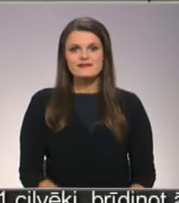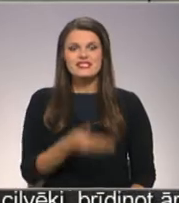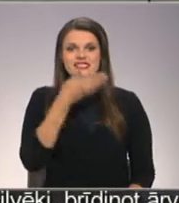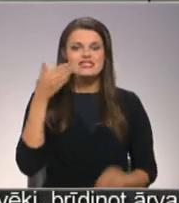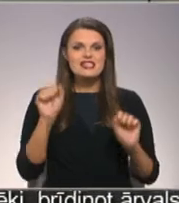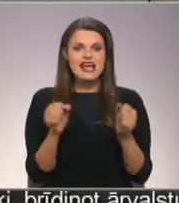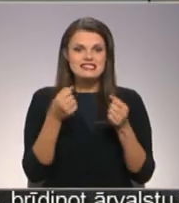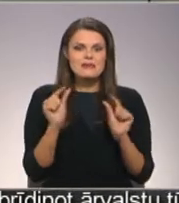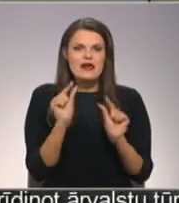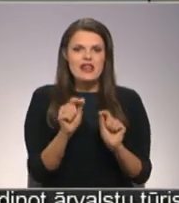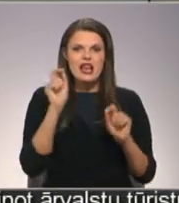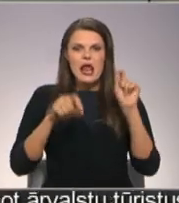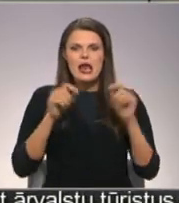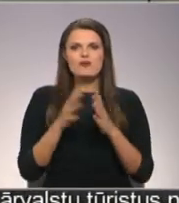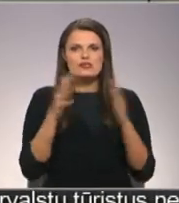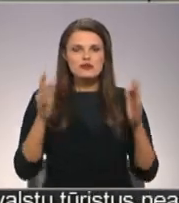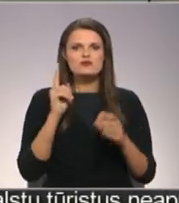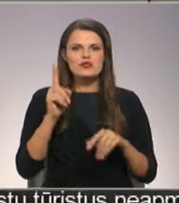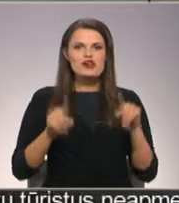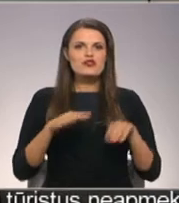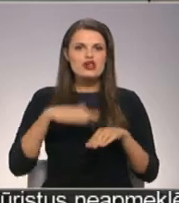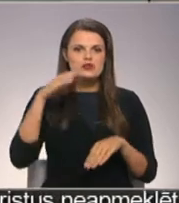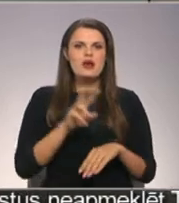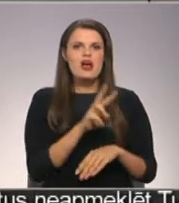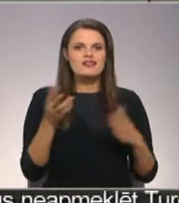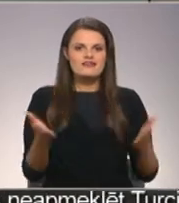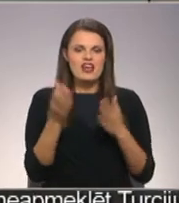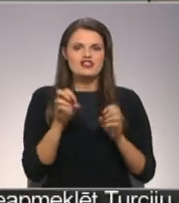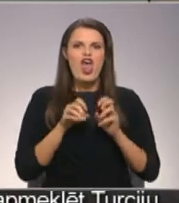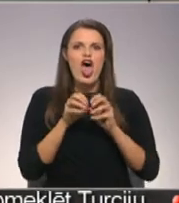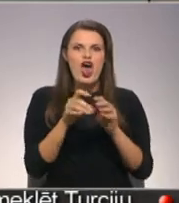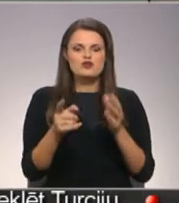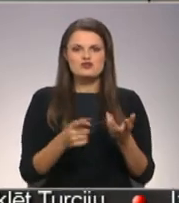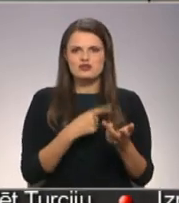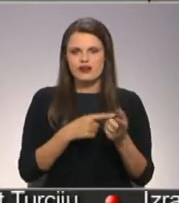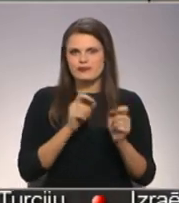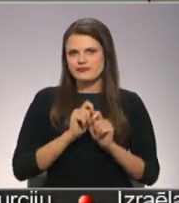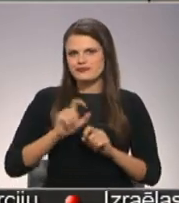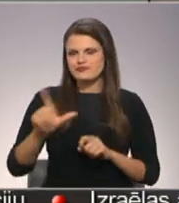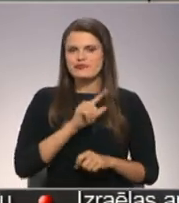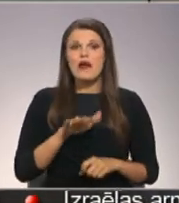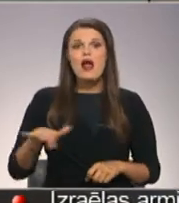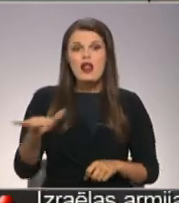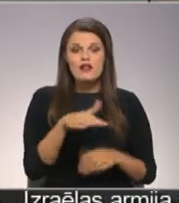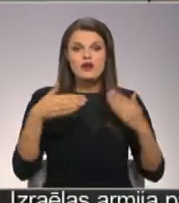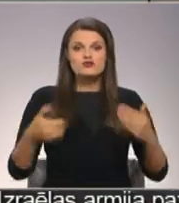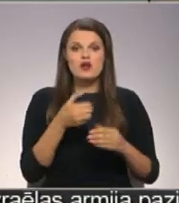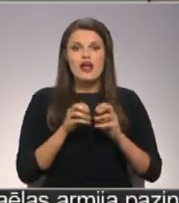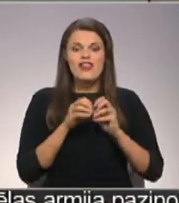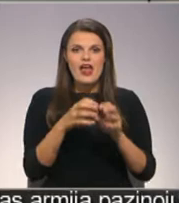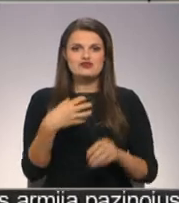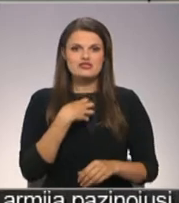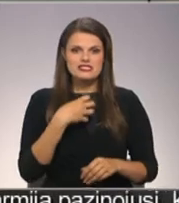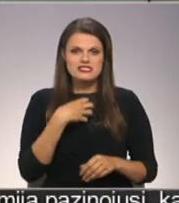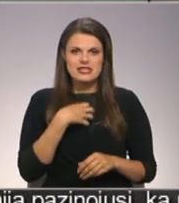Siltā ziema un nelielais nokrišņu daudzums ir tikai daži no iemesliem, kas veicinājuši ērču skaita pieaugumu visā Latvijā. Šogad ērču